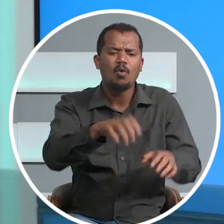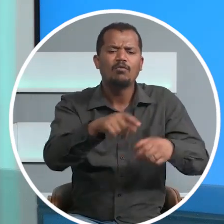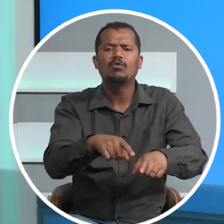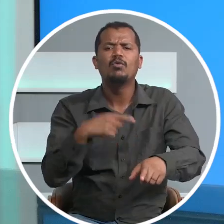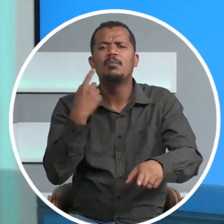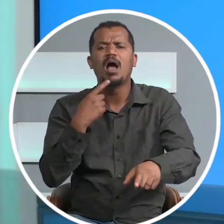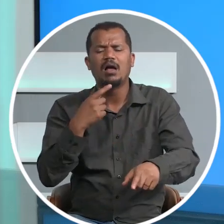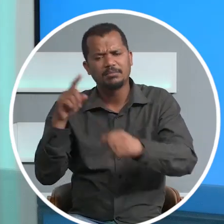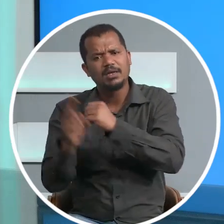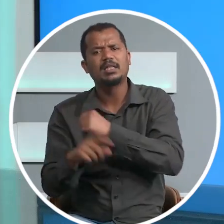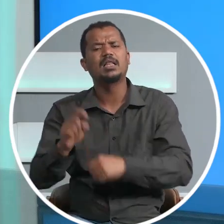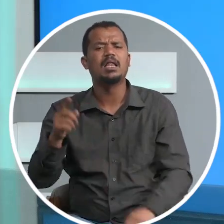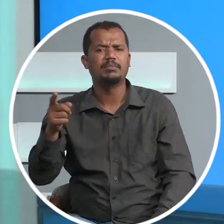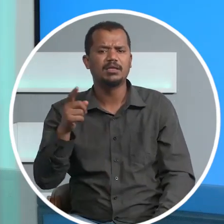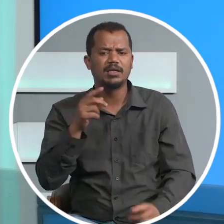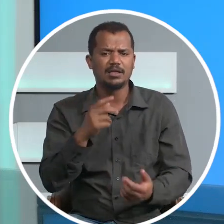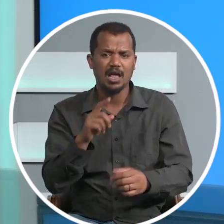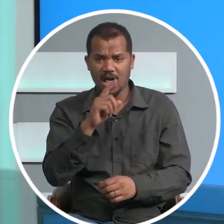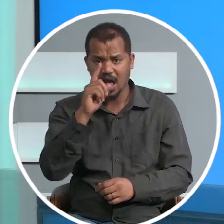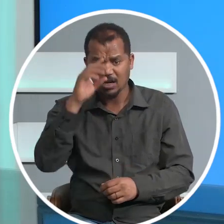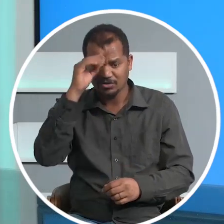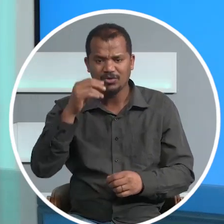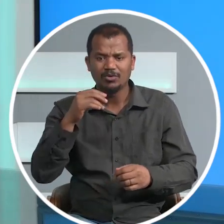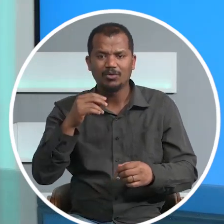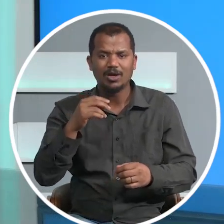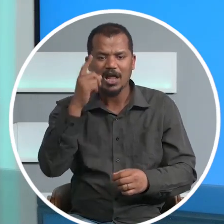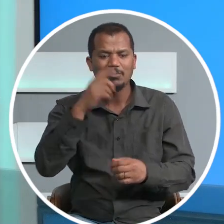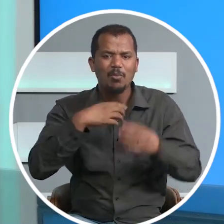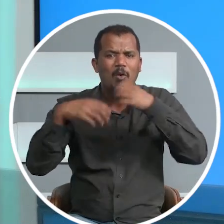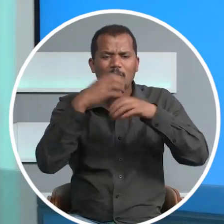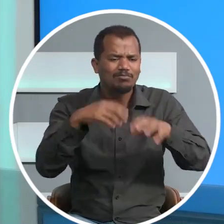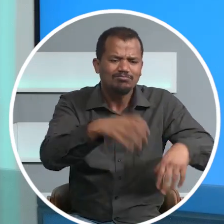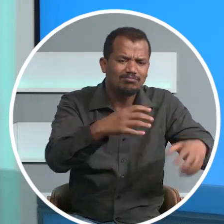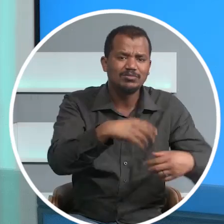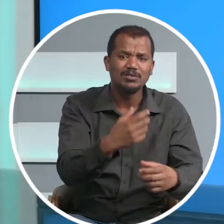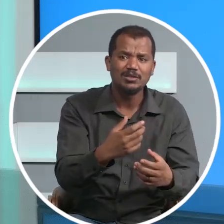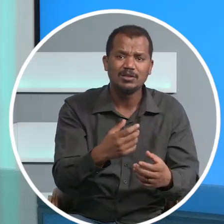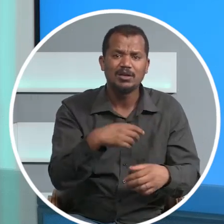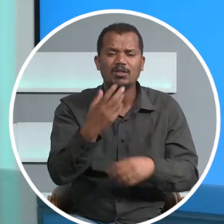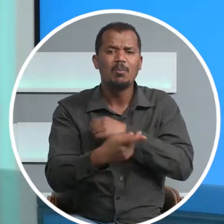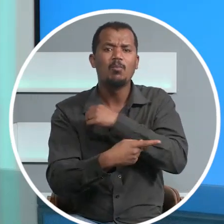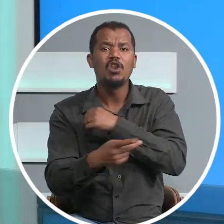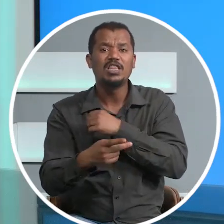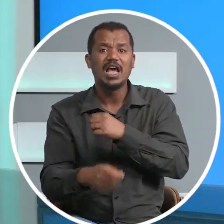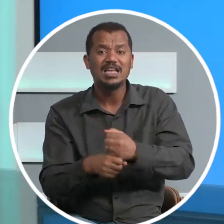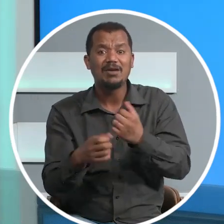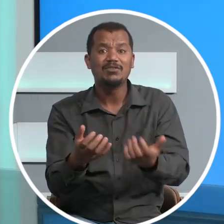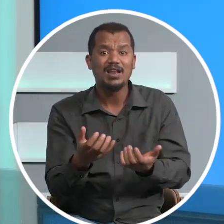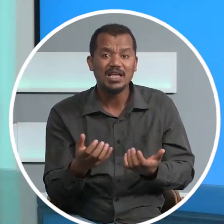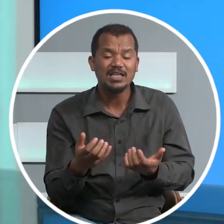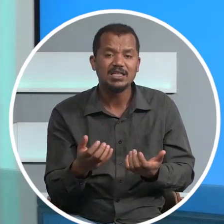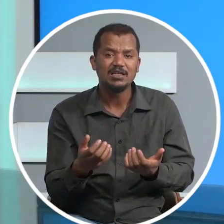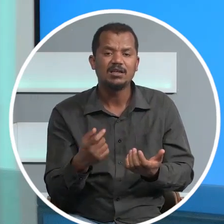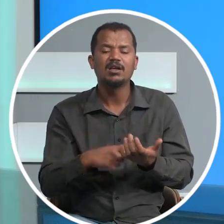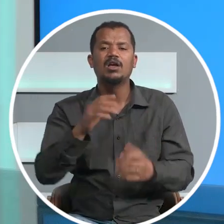کفرو تو. Gan, pakai negara, ibu gua fakari mana. Landa semua muka-muka si landa semua, orang ini dem sifirlek, orang ini politikai dia sifirlek. Yang